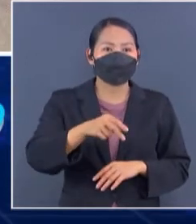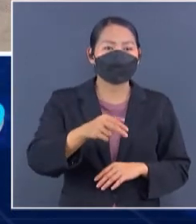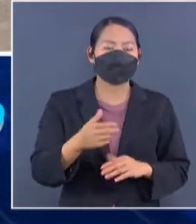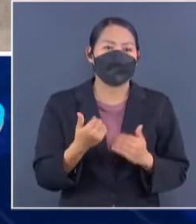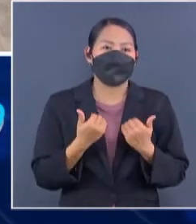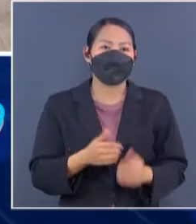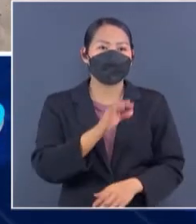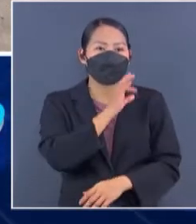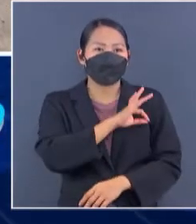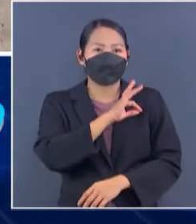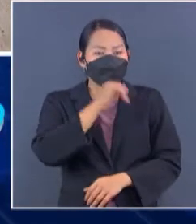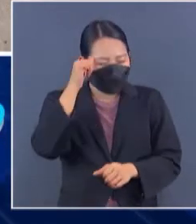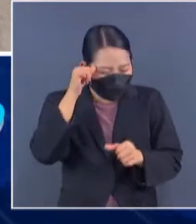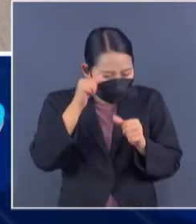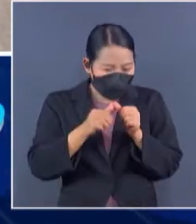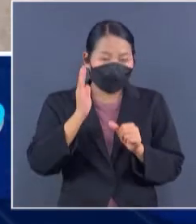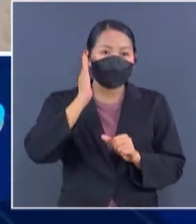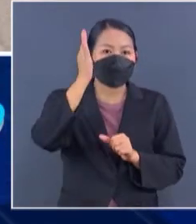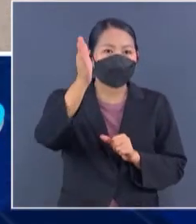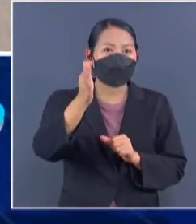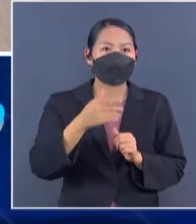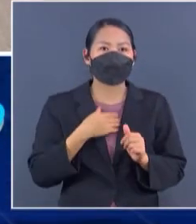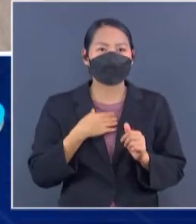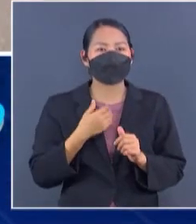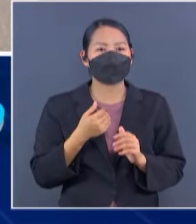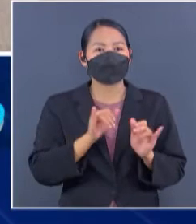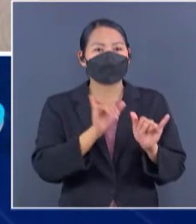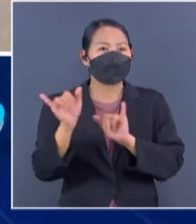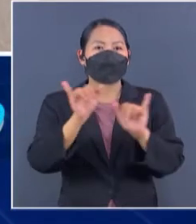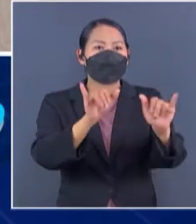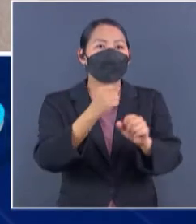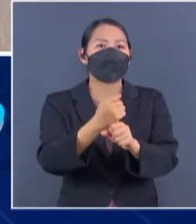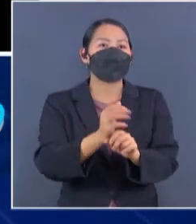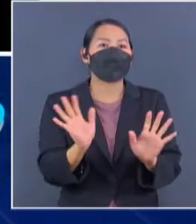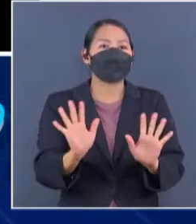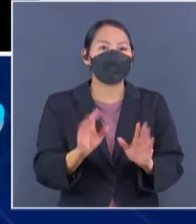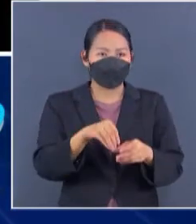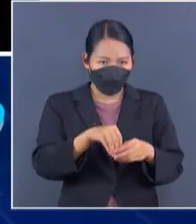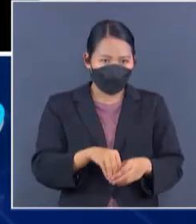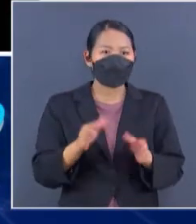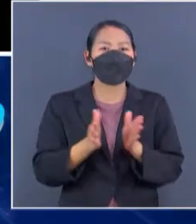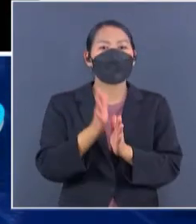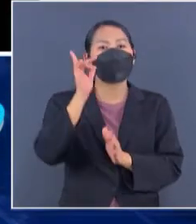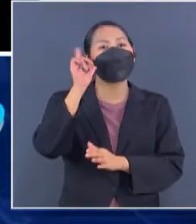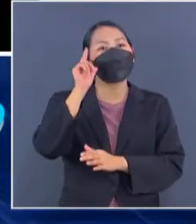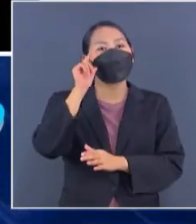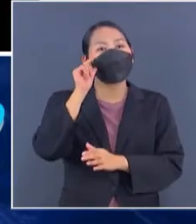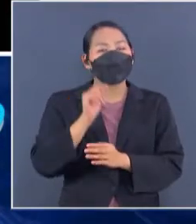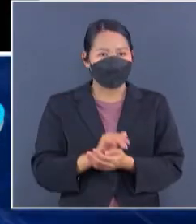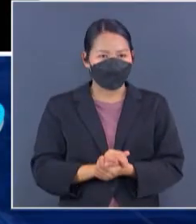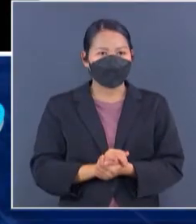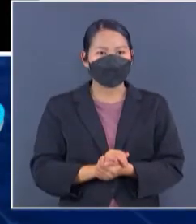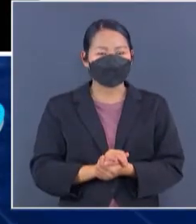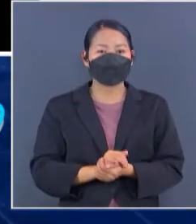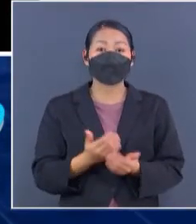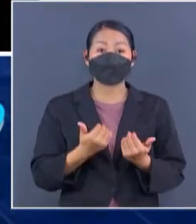วก่อนหน้าที่จะจากลากันไปผู้สื่อข่าวก็เลยให้วิดีโอคอลไปที่ตำรวจ3นายนี่แหละคร ับ ก็คุณสมหมาย